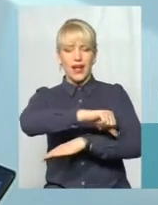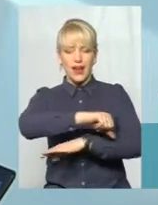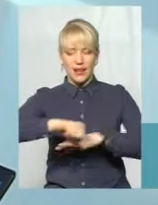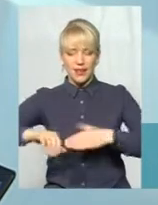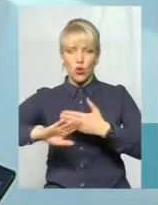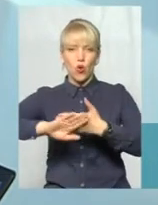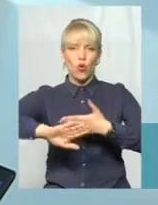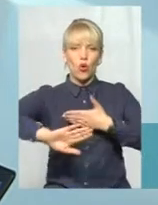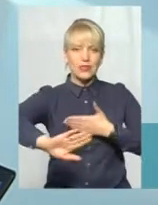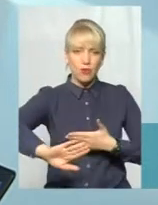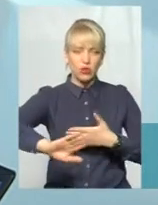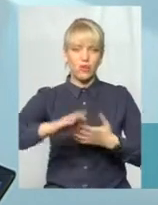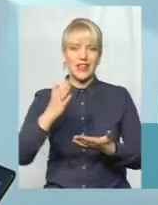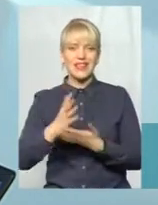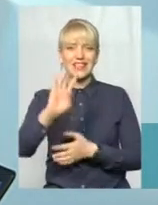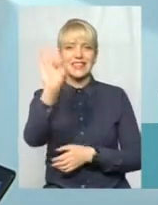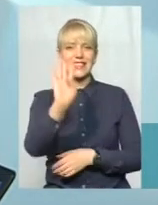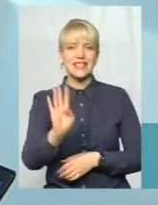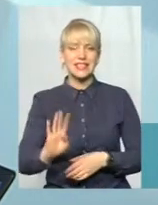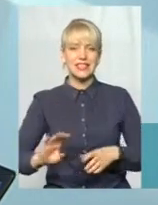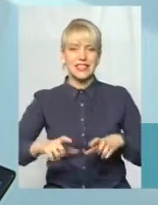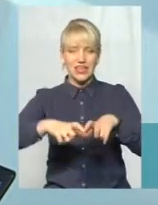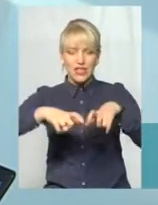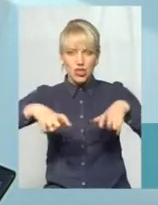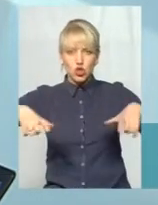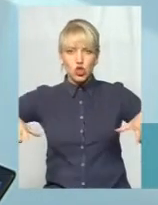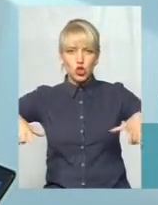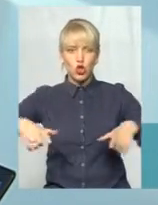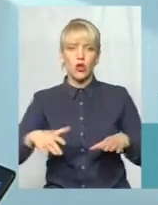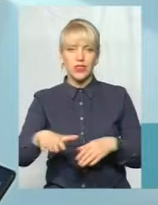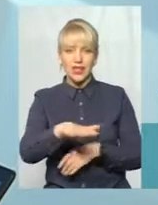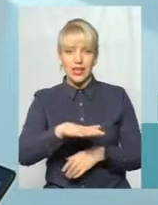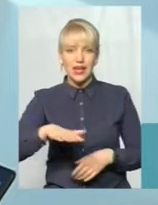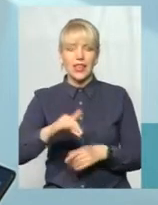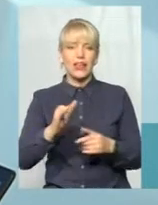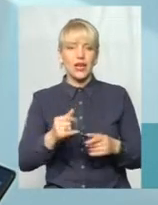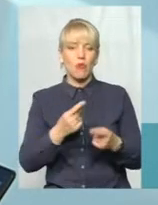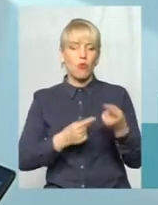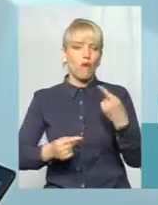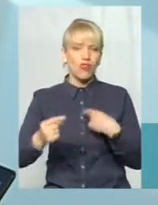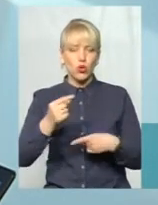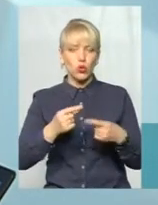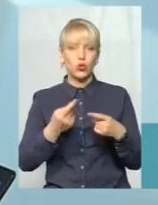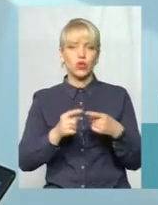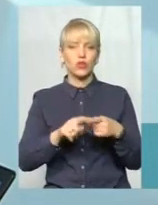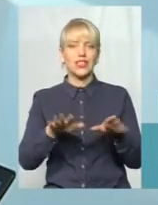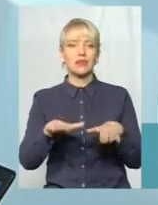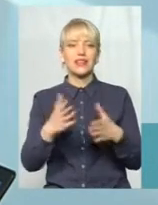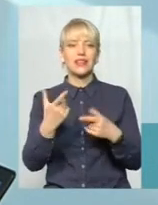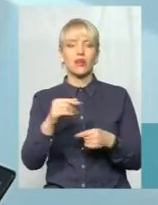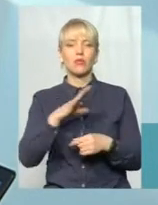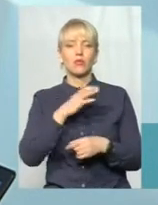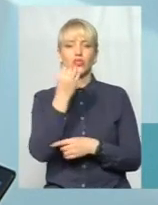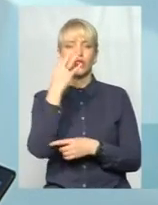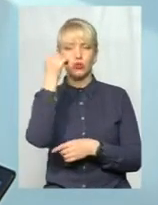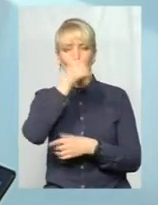ми маємо місця зіткнення безпосередні. Тому повернутися до тих місць, де були бойові дії в 2014 році,